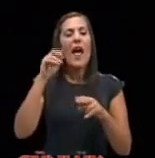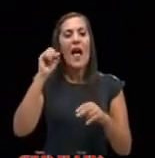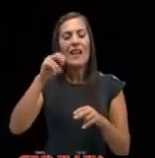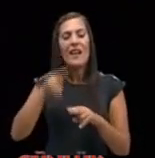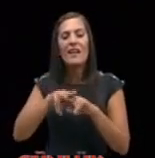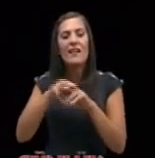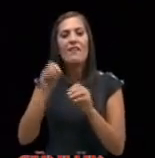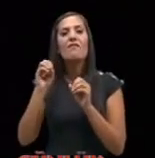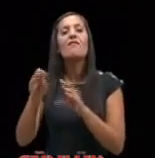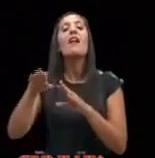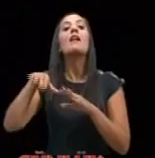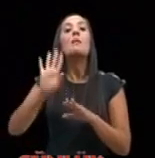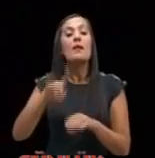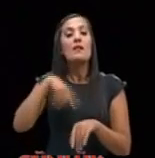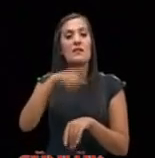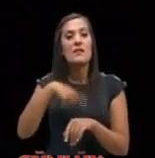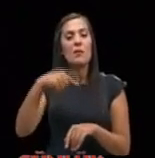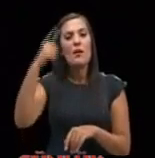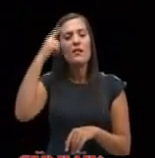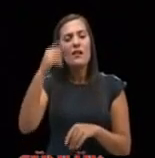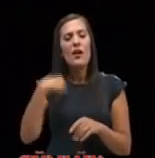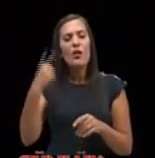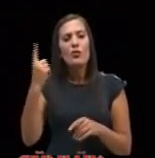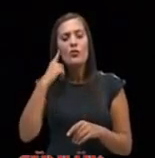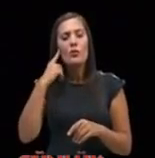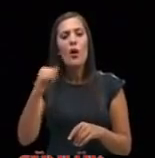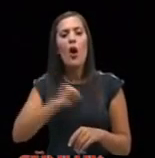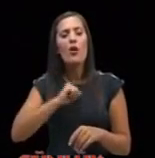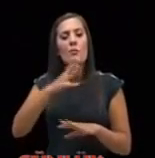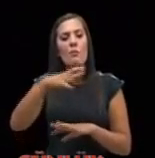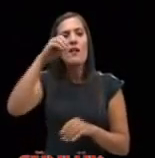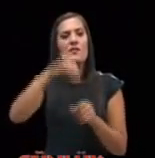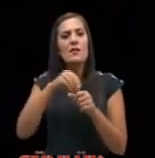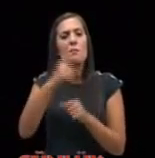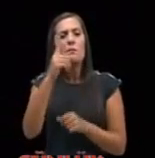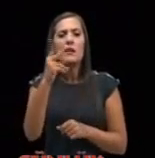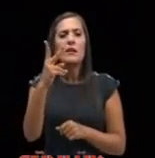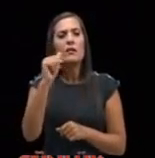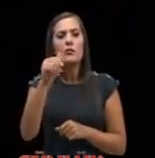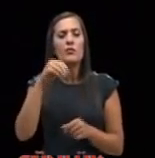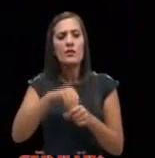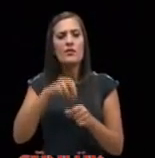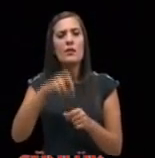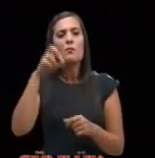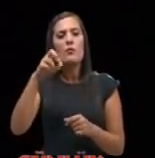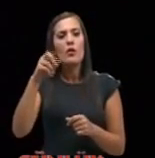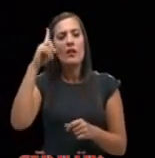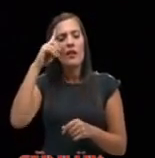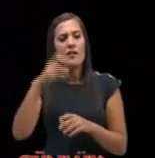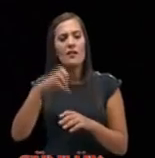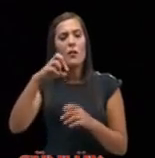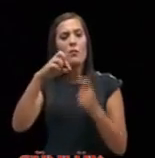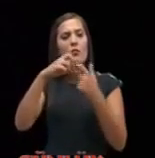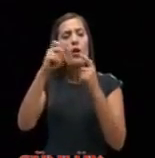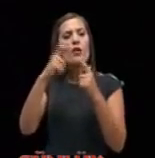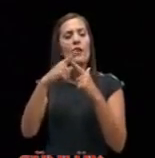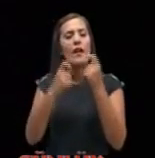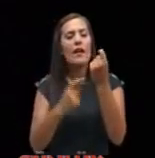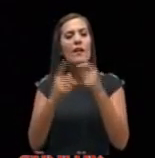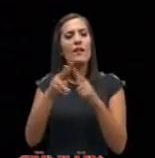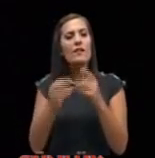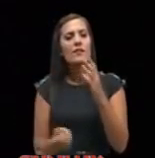konusu proteinler kararsız yapıda olduklarından bunların ilaç desteğiyle tamamen uzaklaştırılmalarının da mümkün olduğu görülmüş.